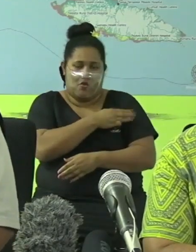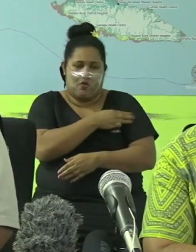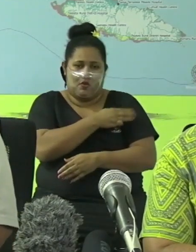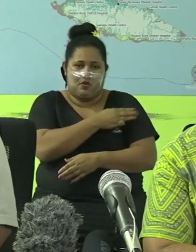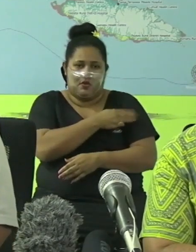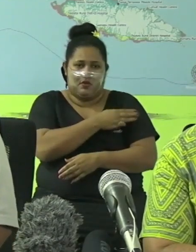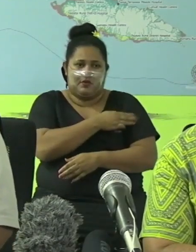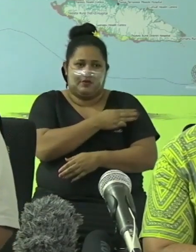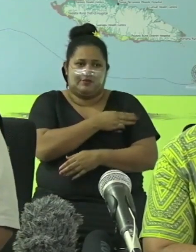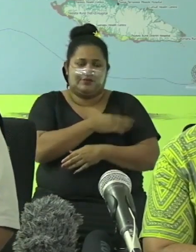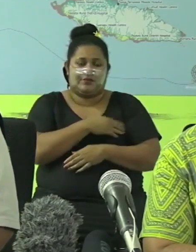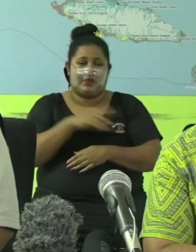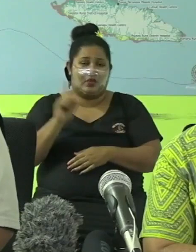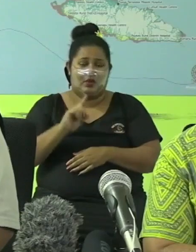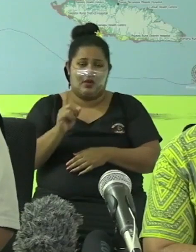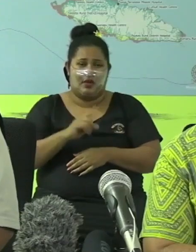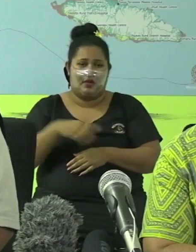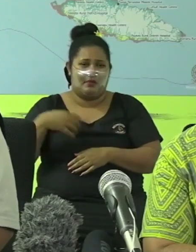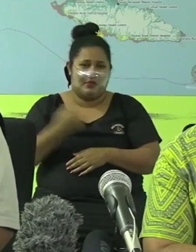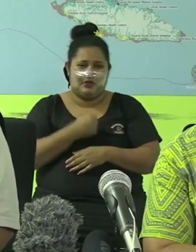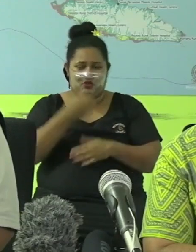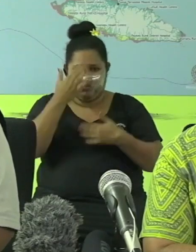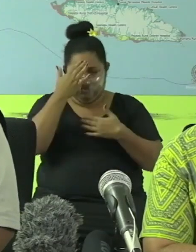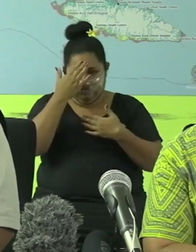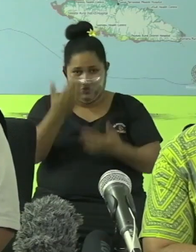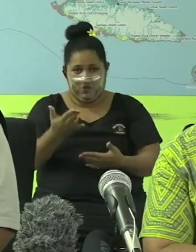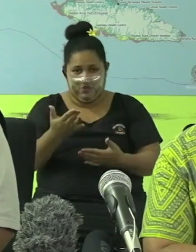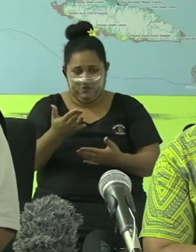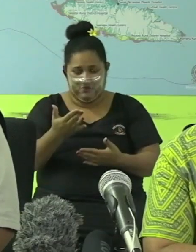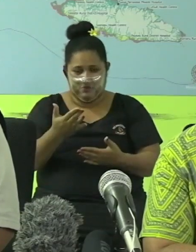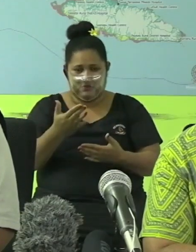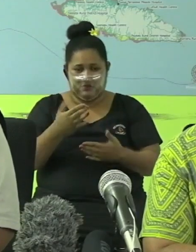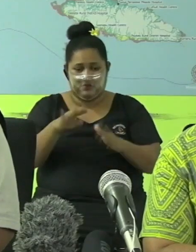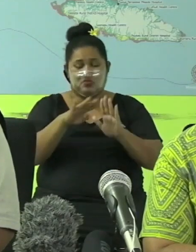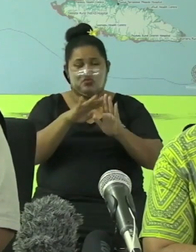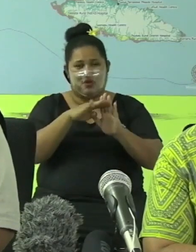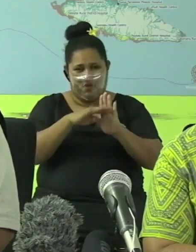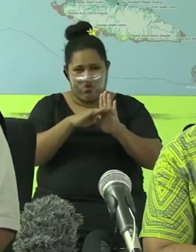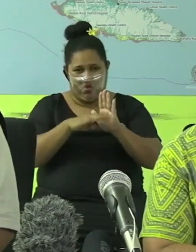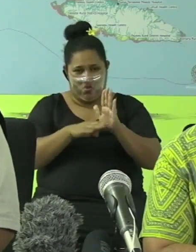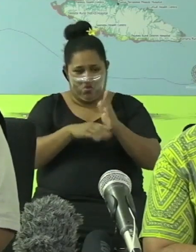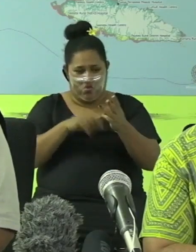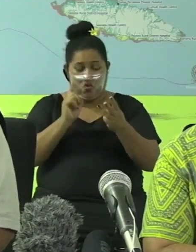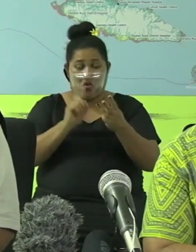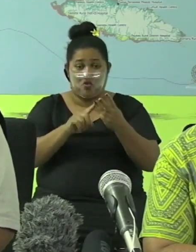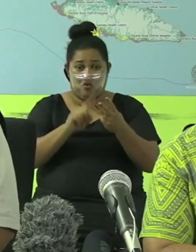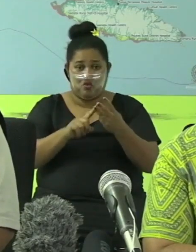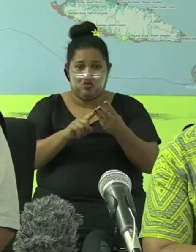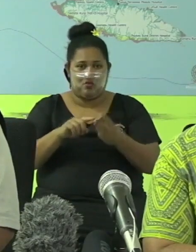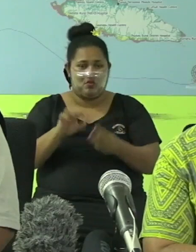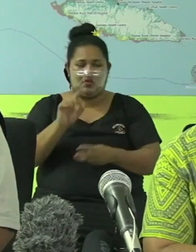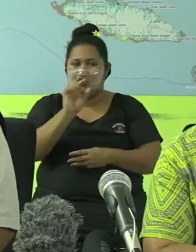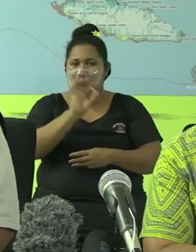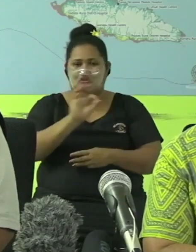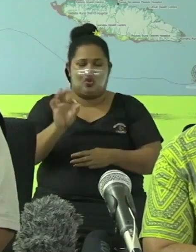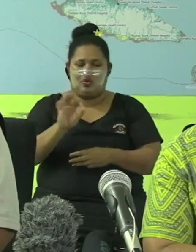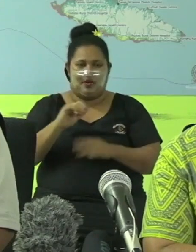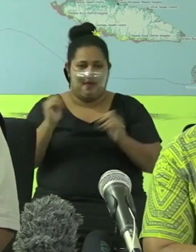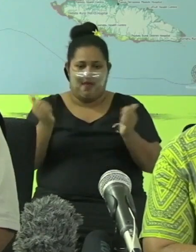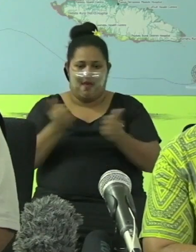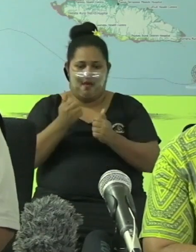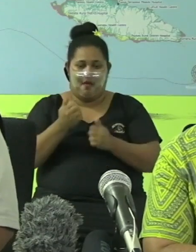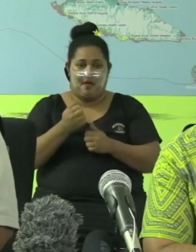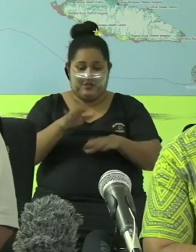malo ina ia usitaia pea tulaga ia lona tolu lona fā e lē faatagaina se tamaititi e